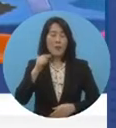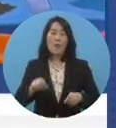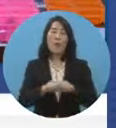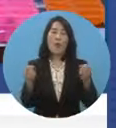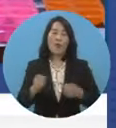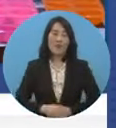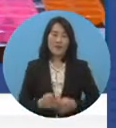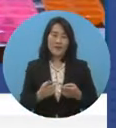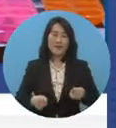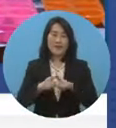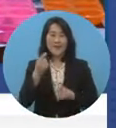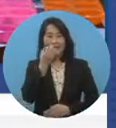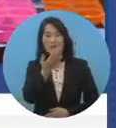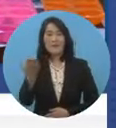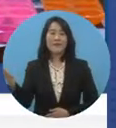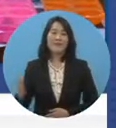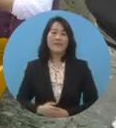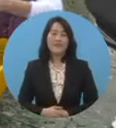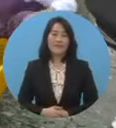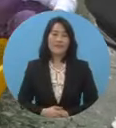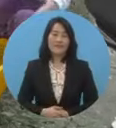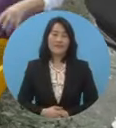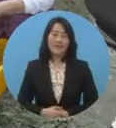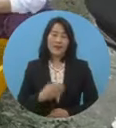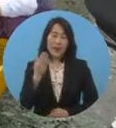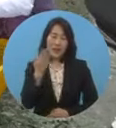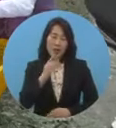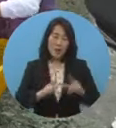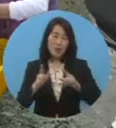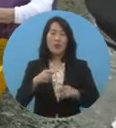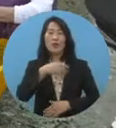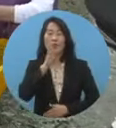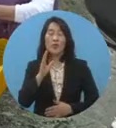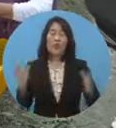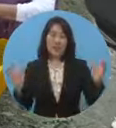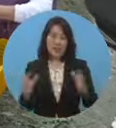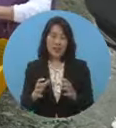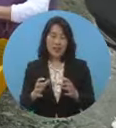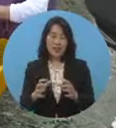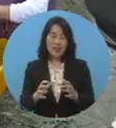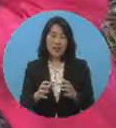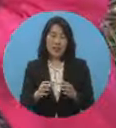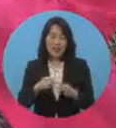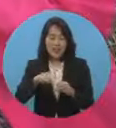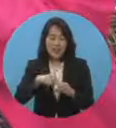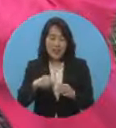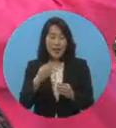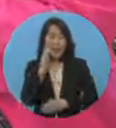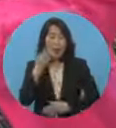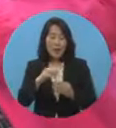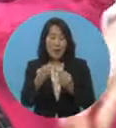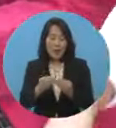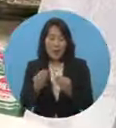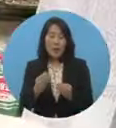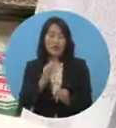좋습니다 함께 보시죠 정갈하게 차려입은 어르신들이 둘러앉아 찬이 타 금기가 한창입니다